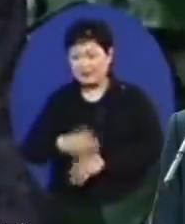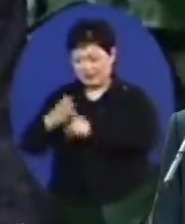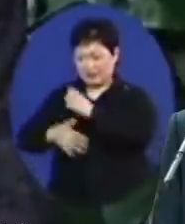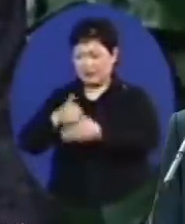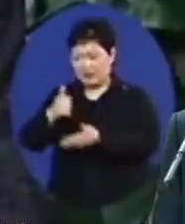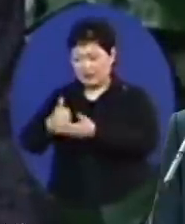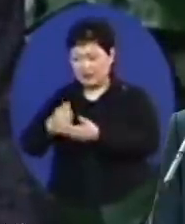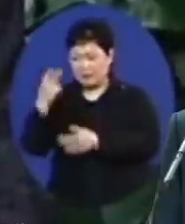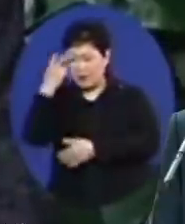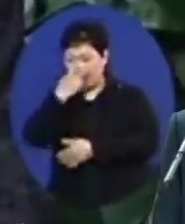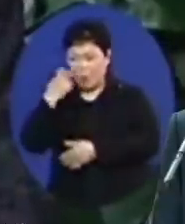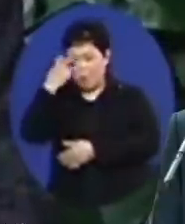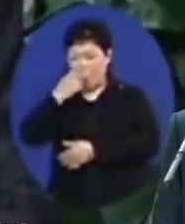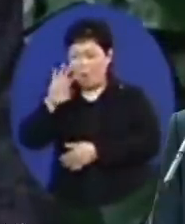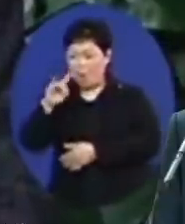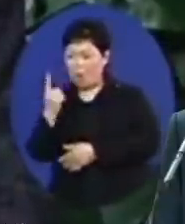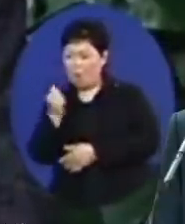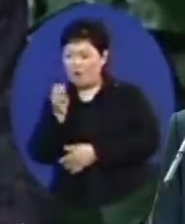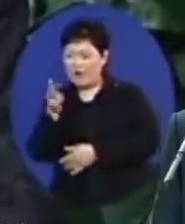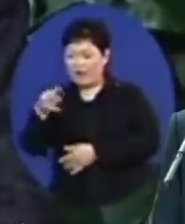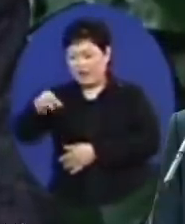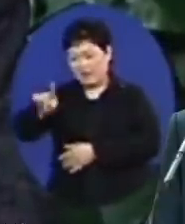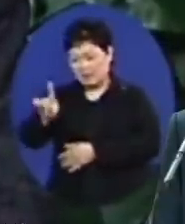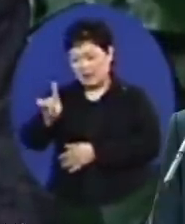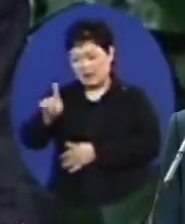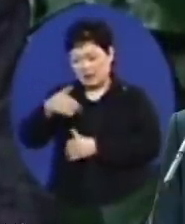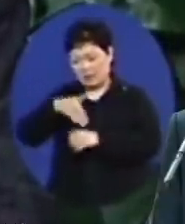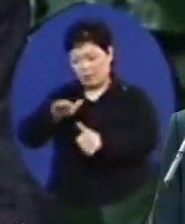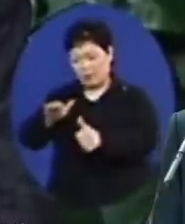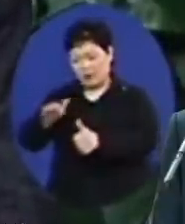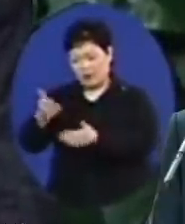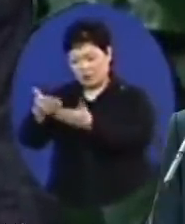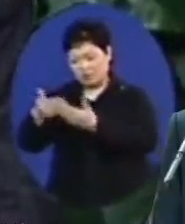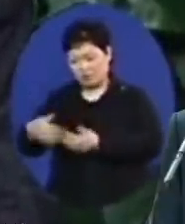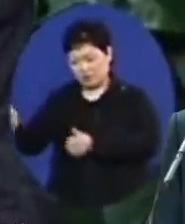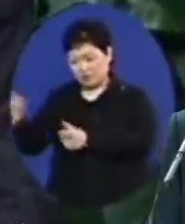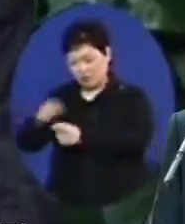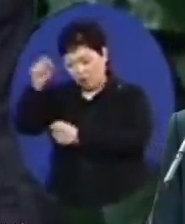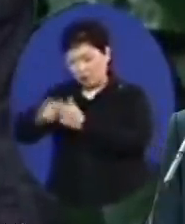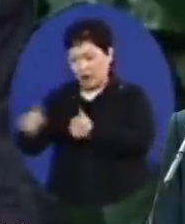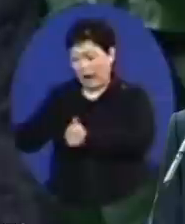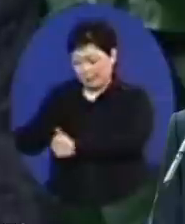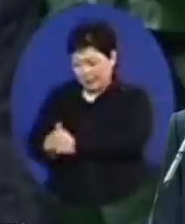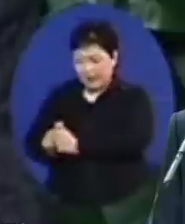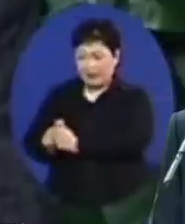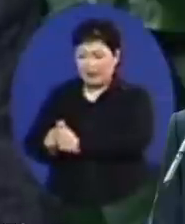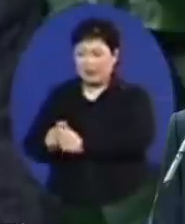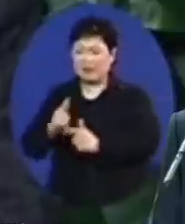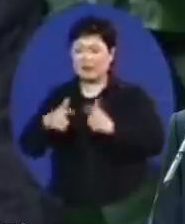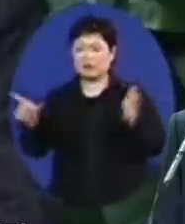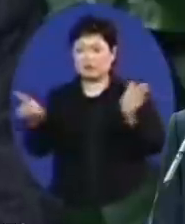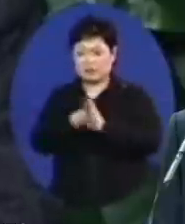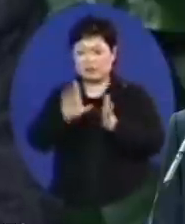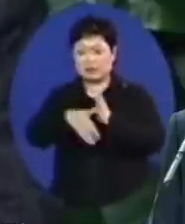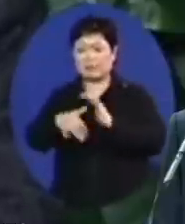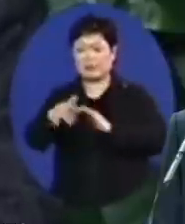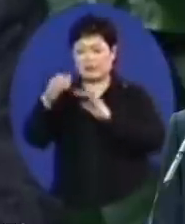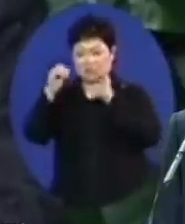하나님이 보혜사를 여기 보내주셔 영원토록 여러분과 같이 계신 것입니다. 예수 믿을 때만 있는 것이